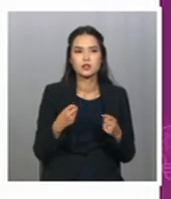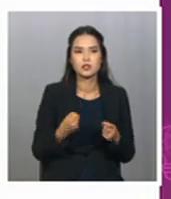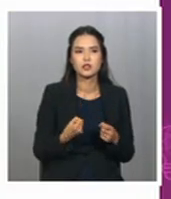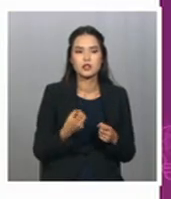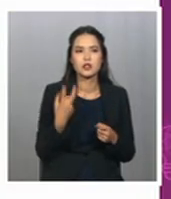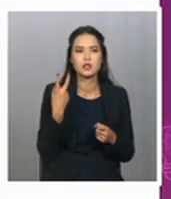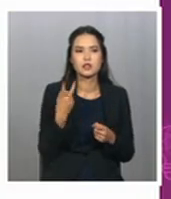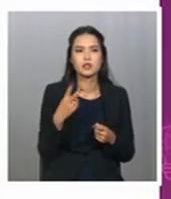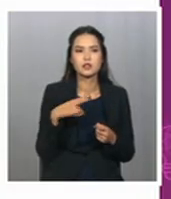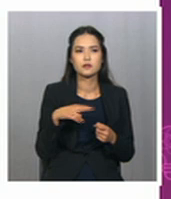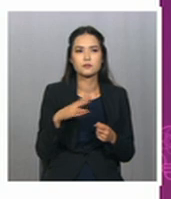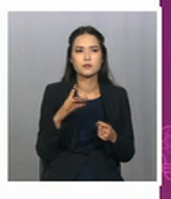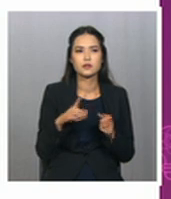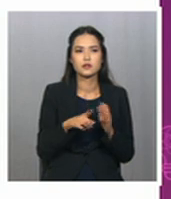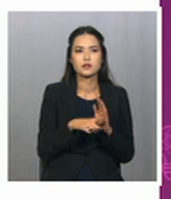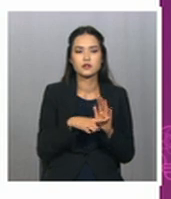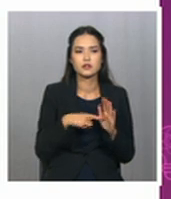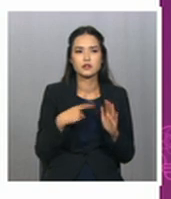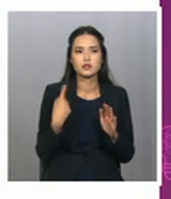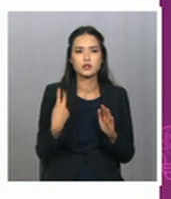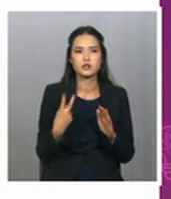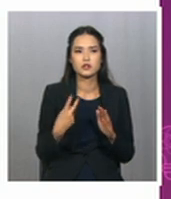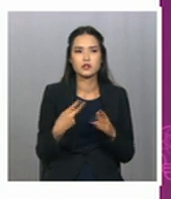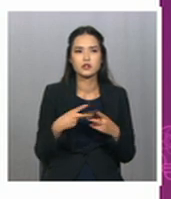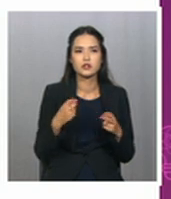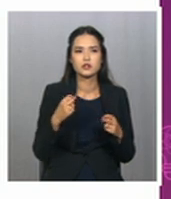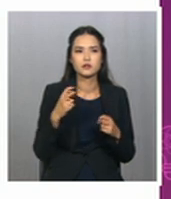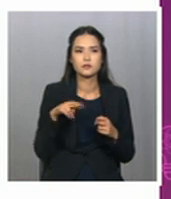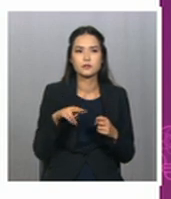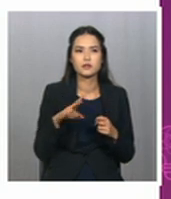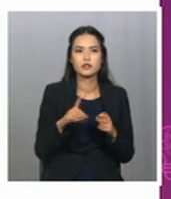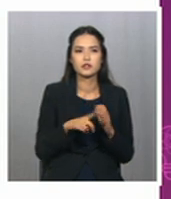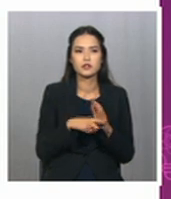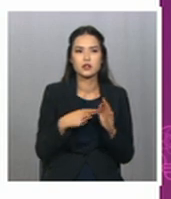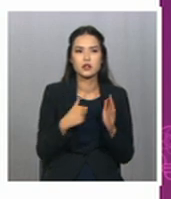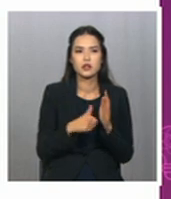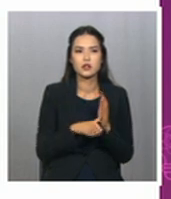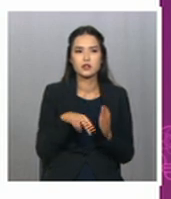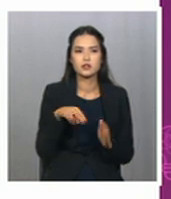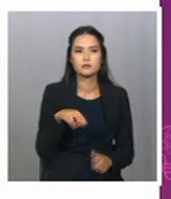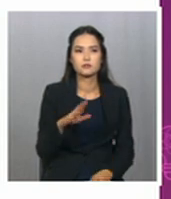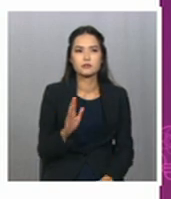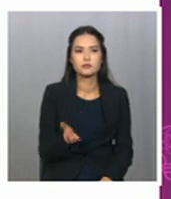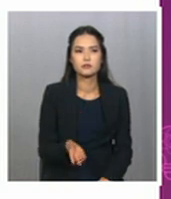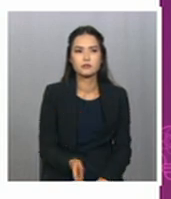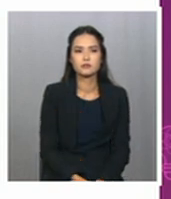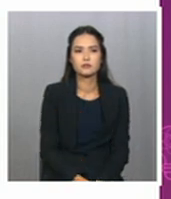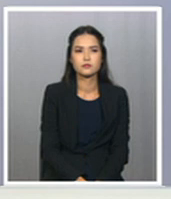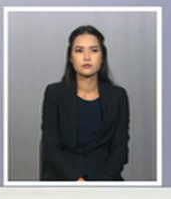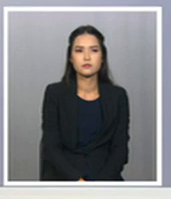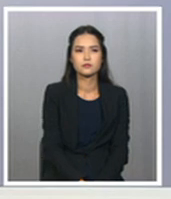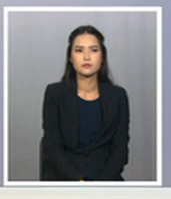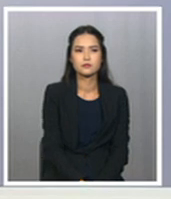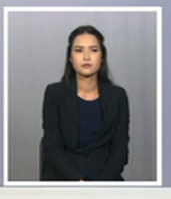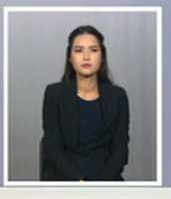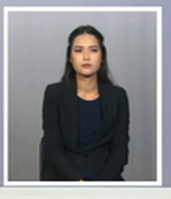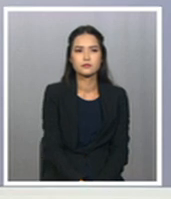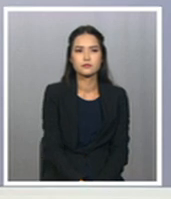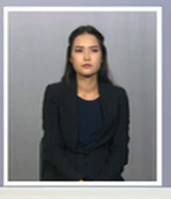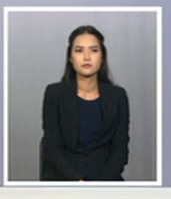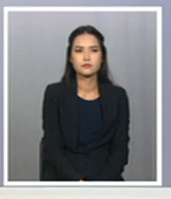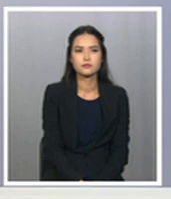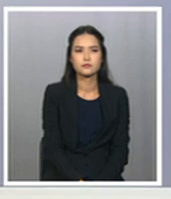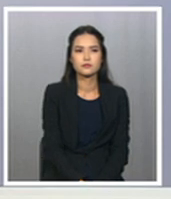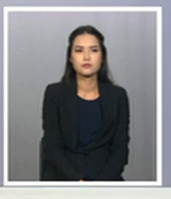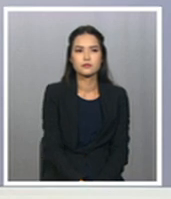ұзындығы ол толық шеңбердің жартысы болып тұр. Яғни 2 PR-ді 2-ге бөлеміз.